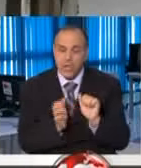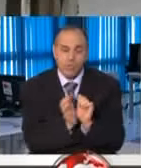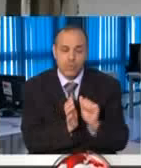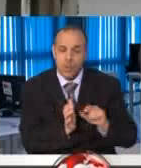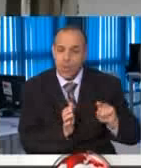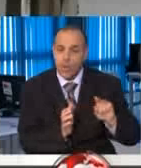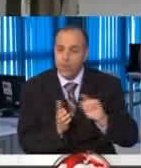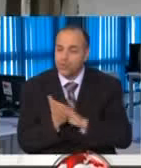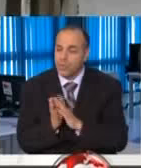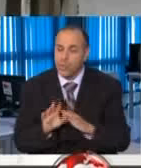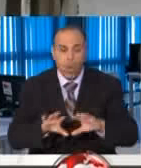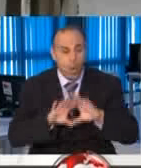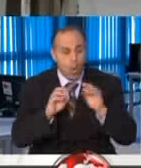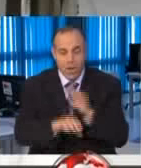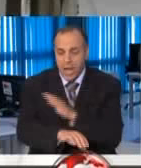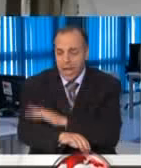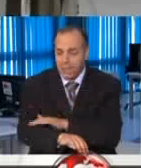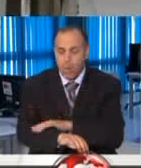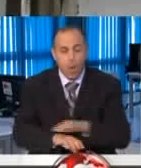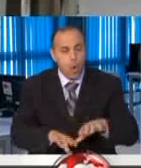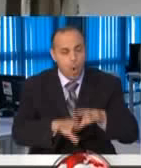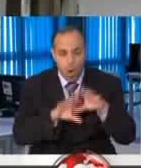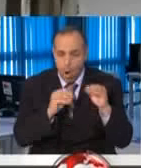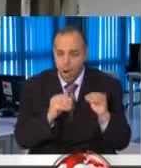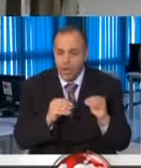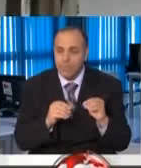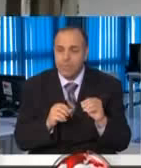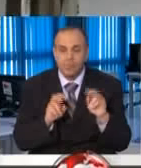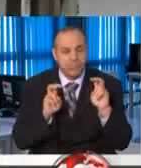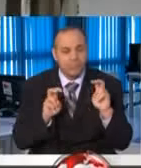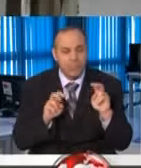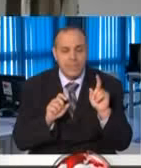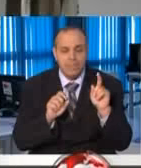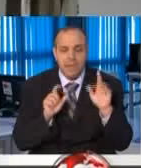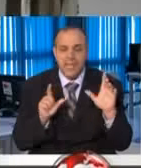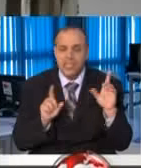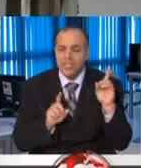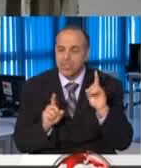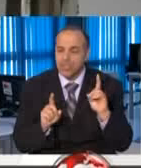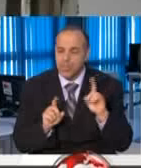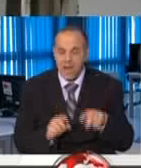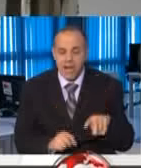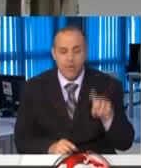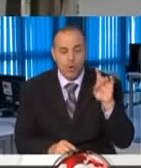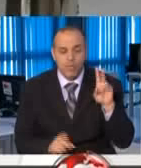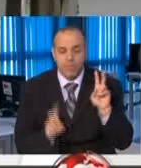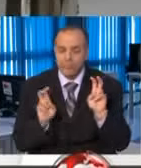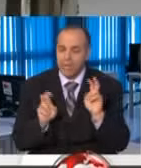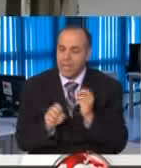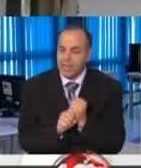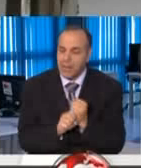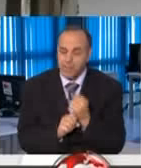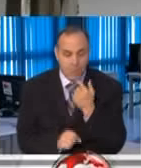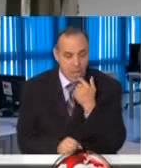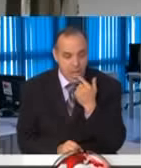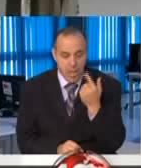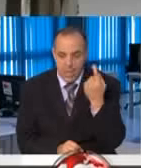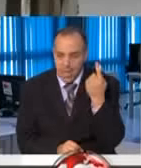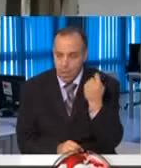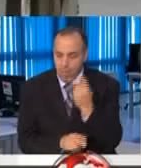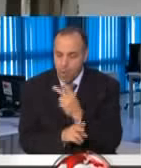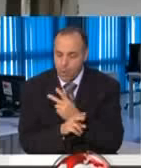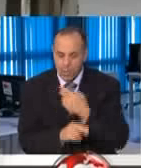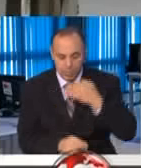الاجتماعية والمجتمعية العاملين والموظفين إلى تعليق العمل يوم 17 من ديسمبر 2015 باعتباره يوم